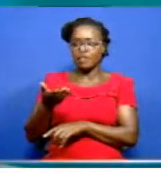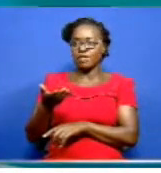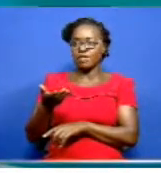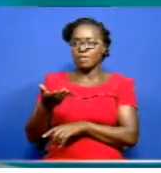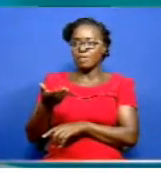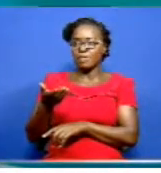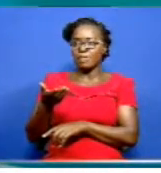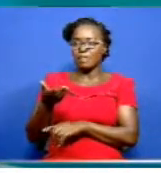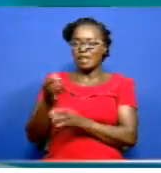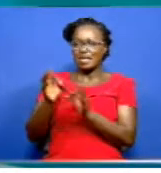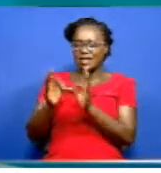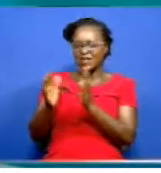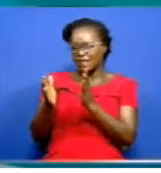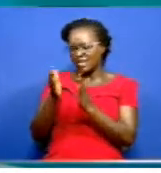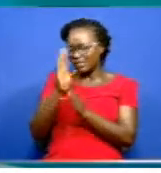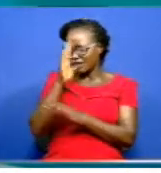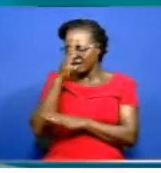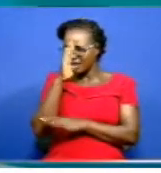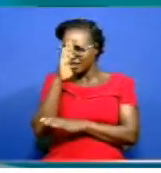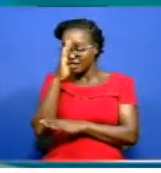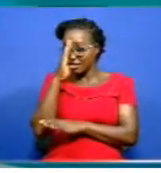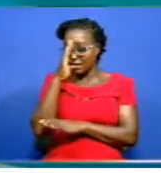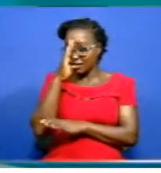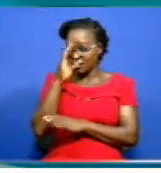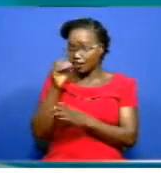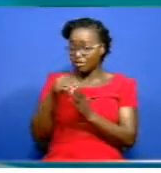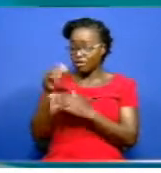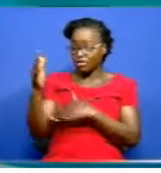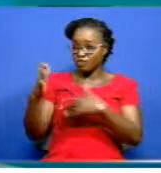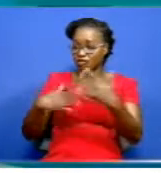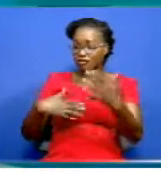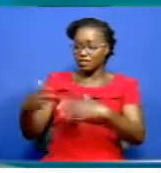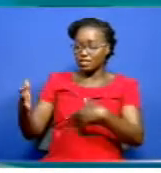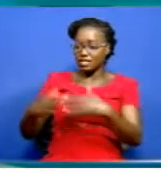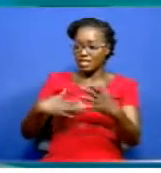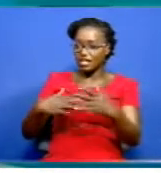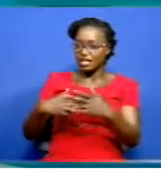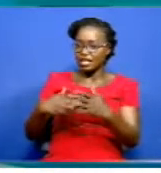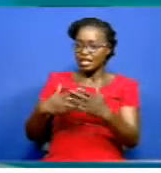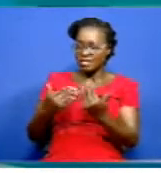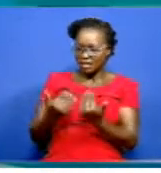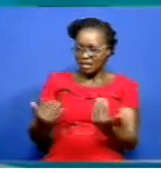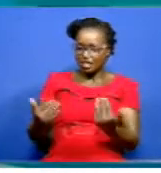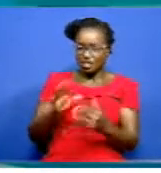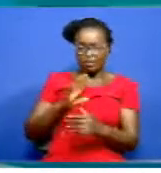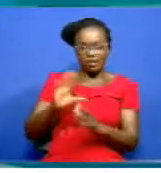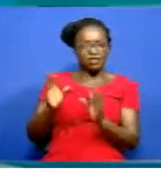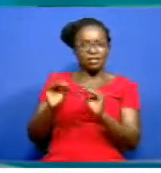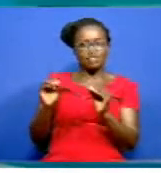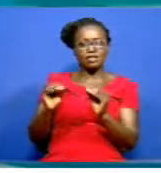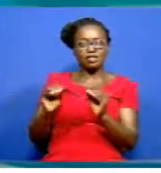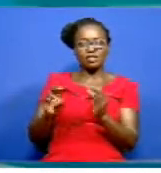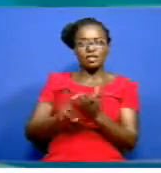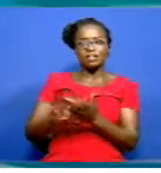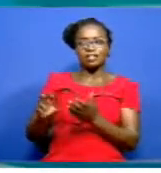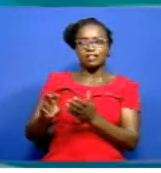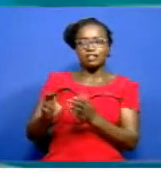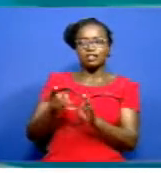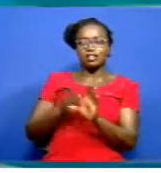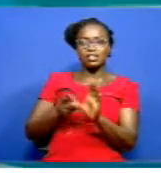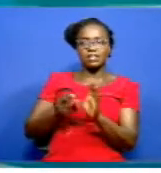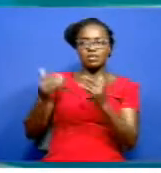kuna tashwishi yoyote ama kuna indication ya kwamba mambo hayako sawa, atakuwa referred kwa psychiatrist